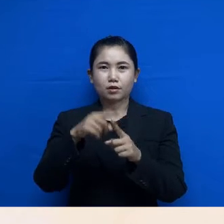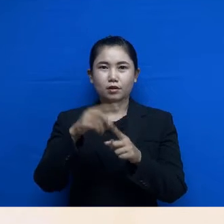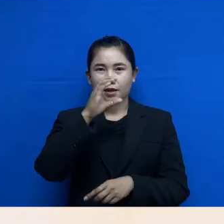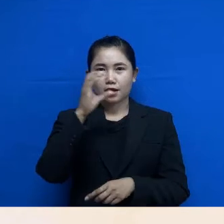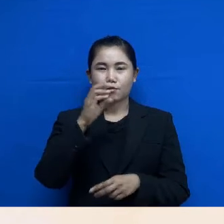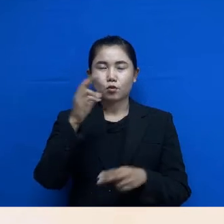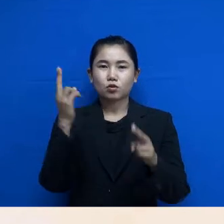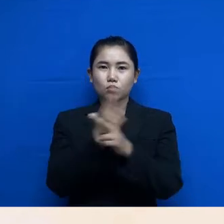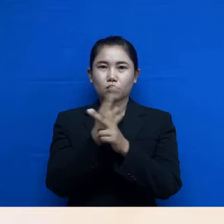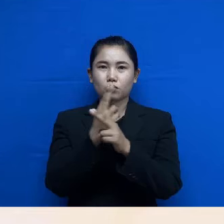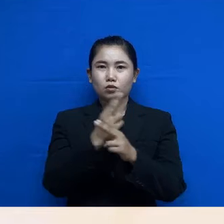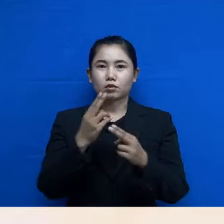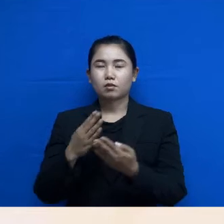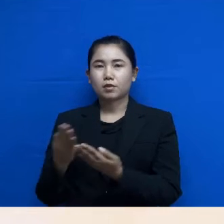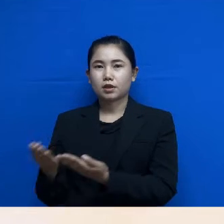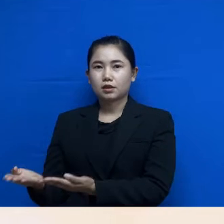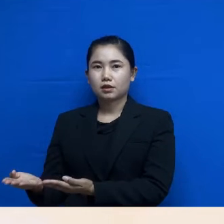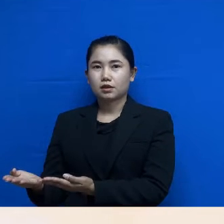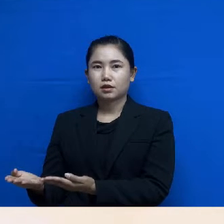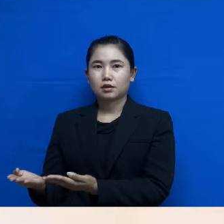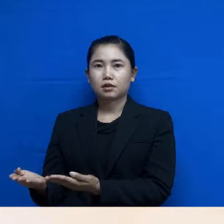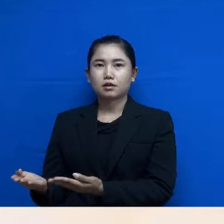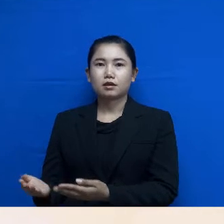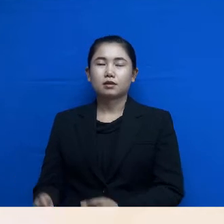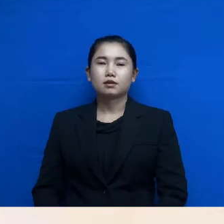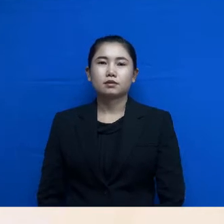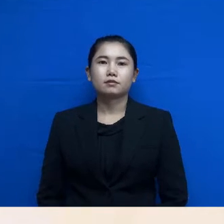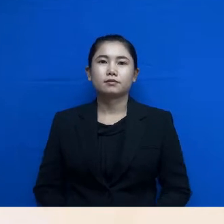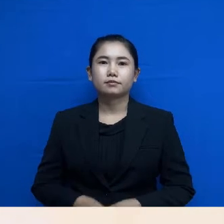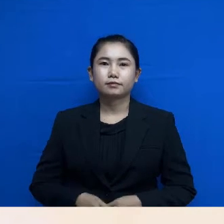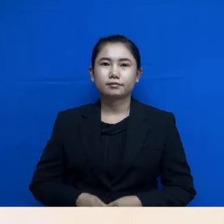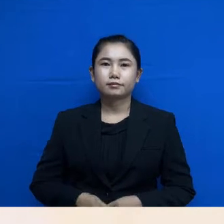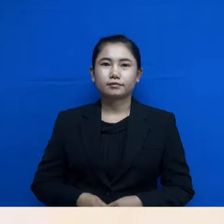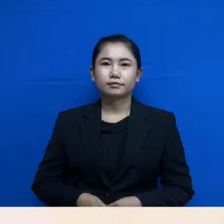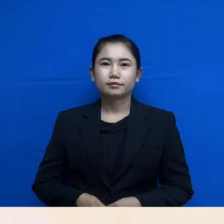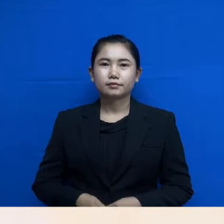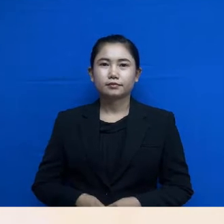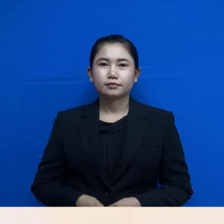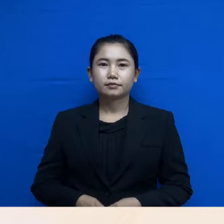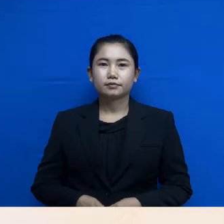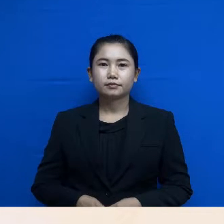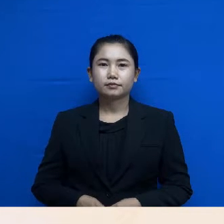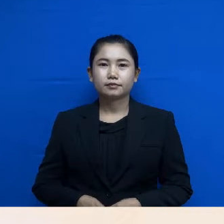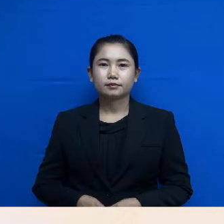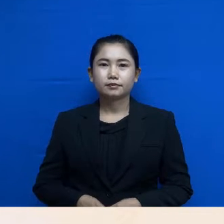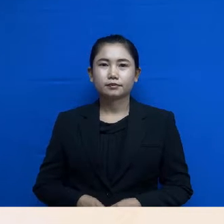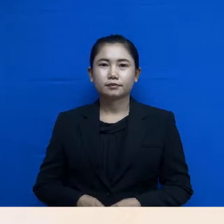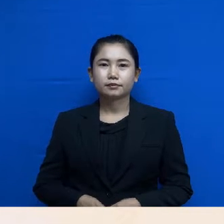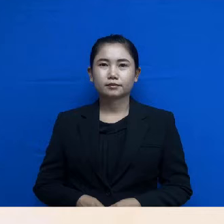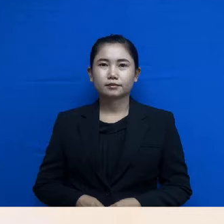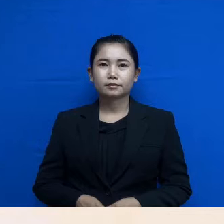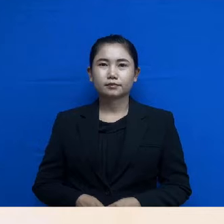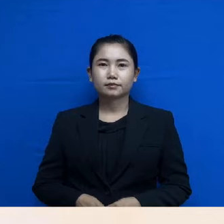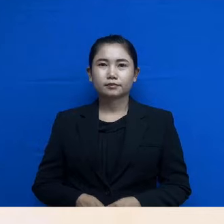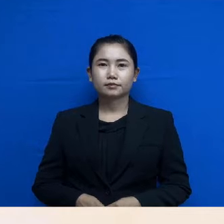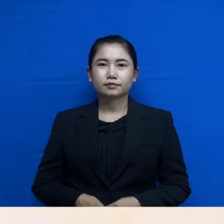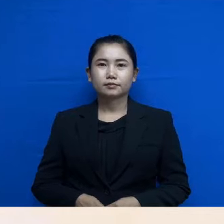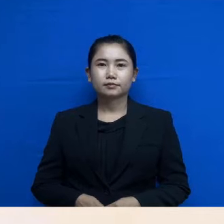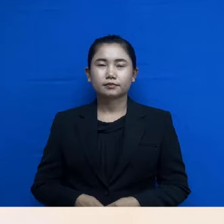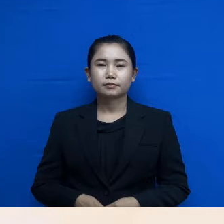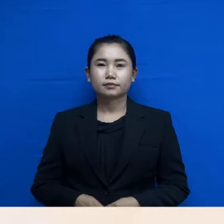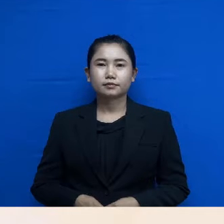แทนหาผลคูณต่อไปนี้ 2 *9 = 9 + 9